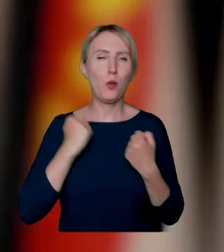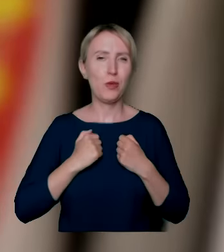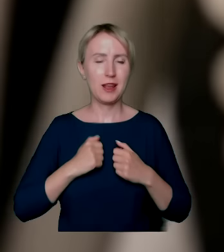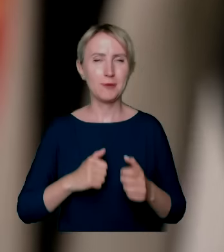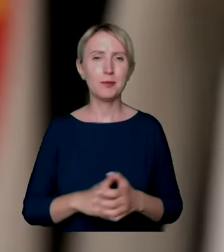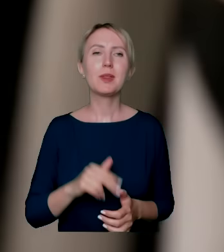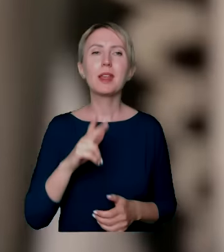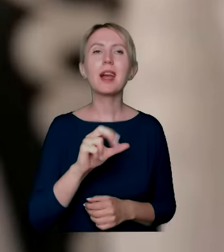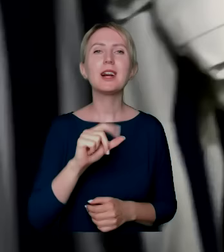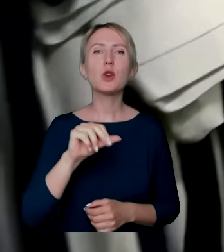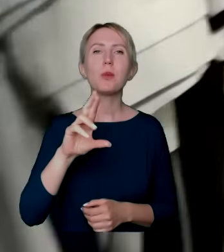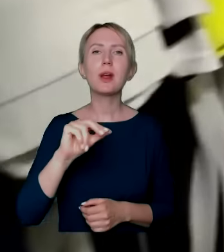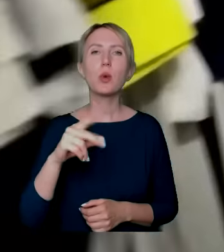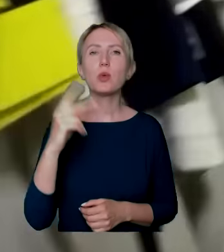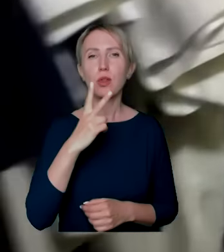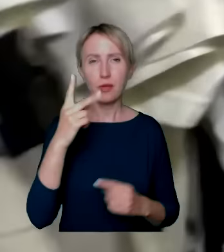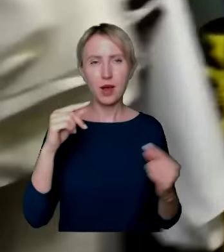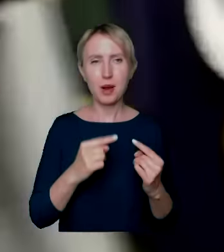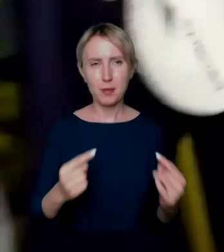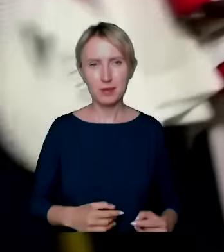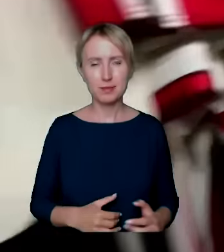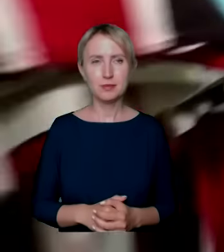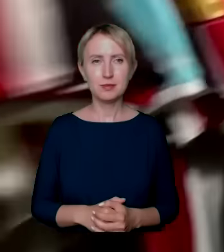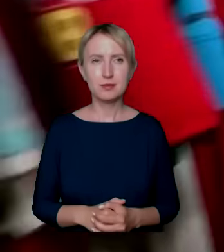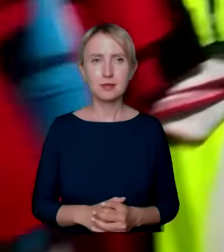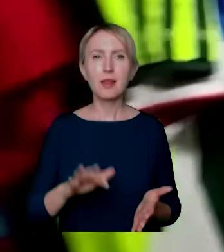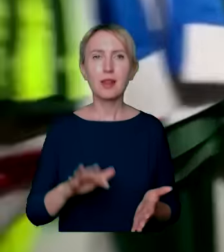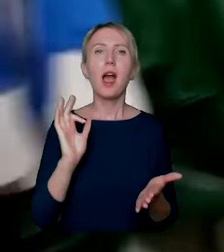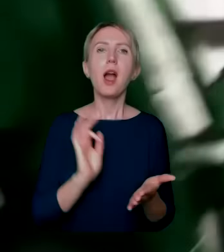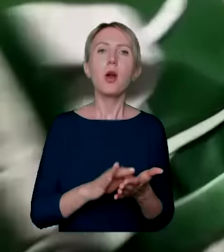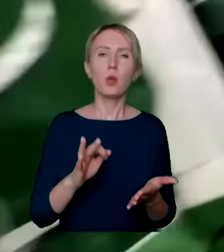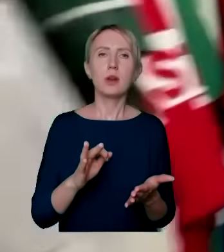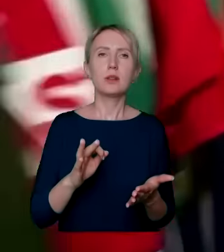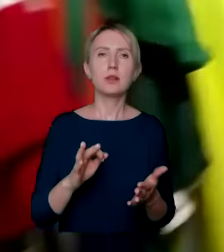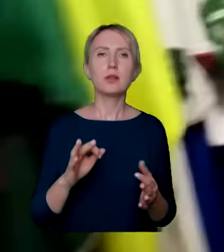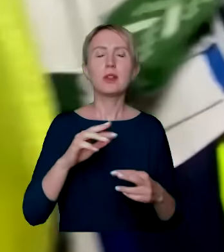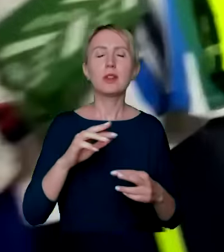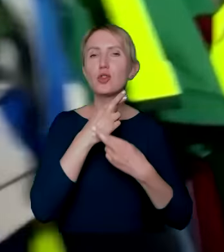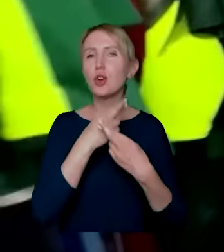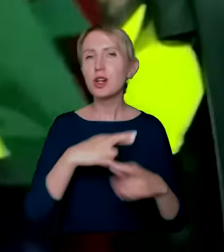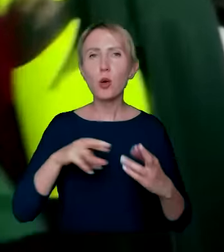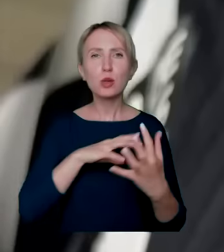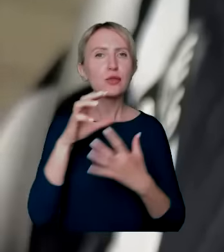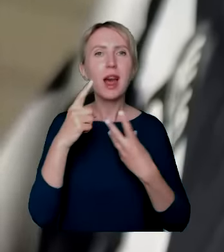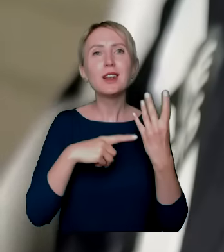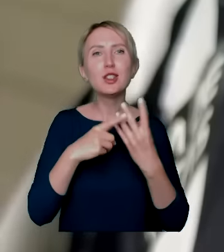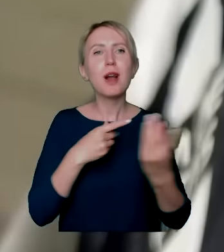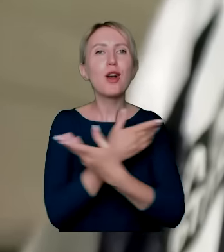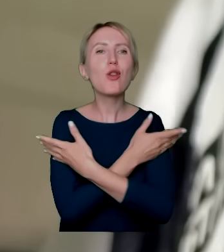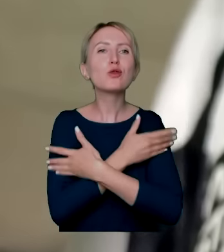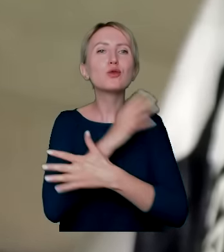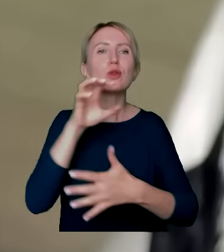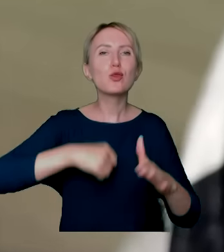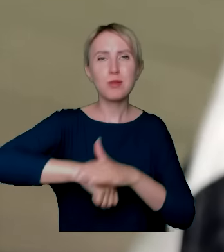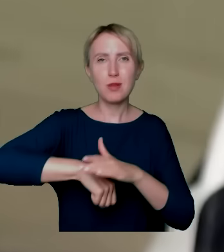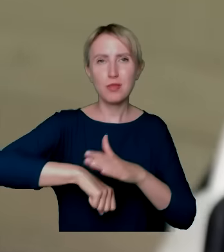Brandeo oba stwierdzenia są prawdziwe. A tak się składa, że przy okazji jest rekordzistą świata w ilości posiadanych koszulek piłkarskich. Ma